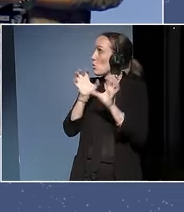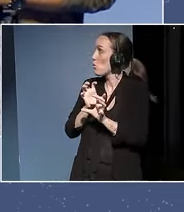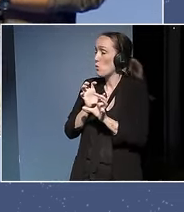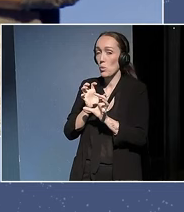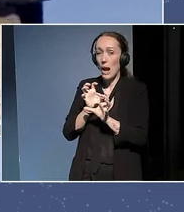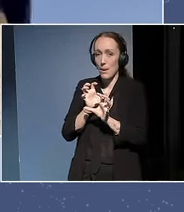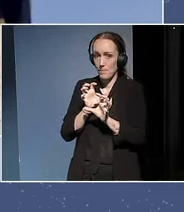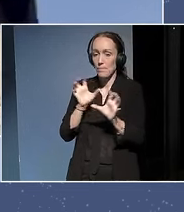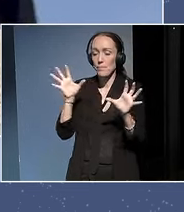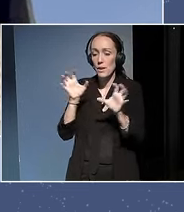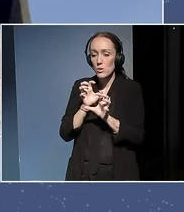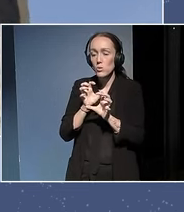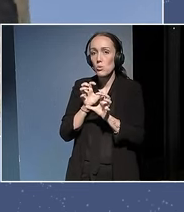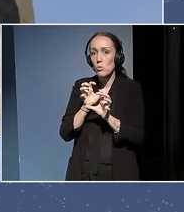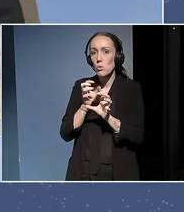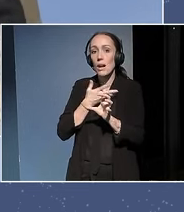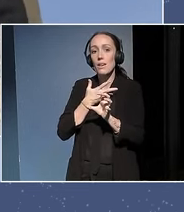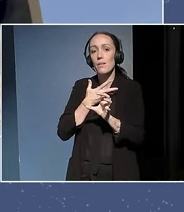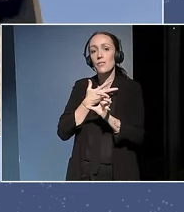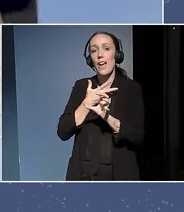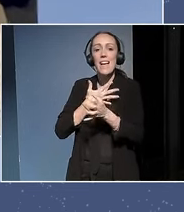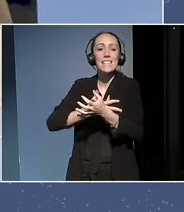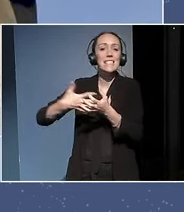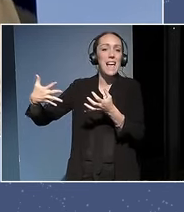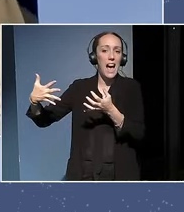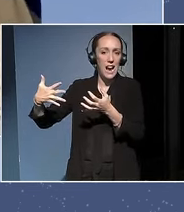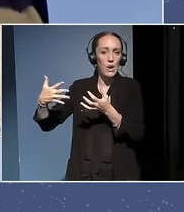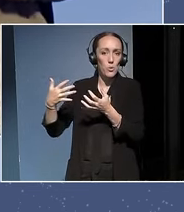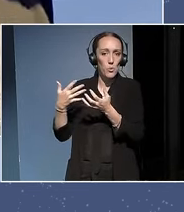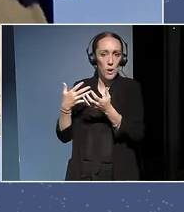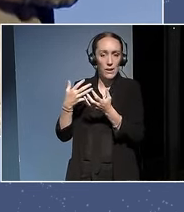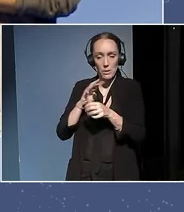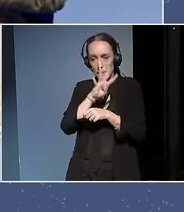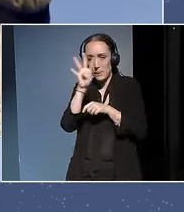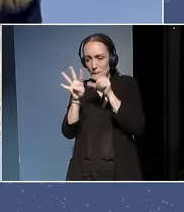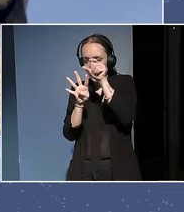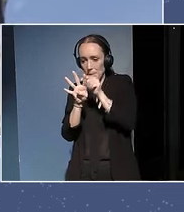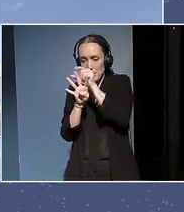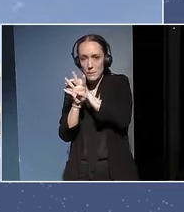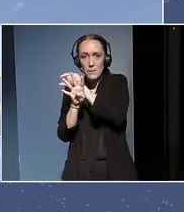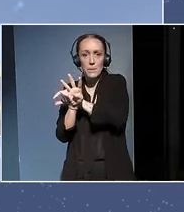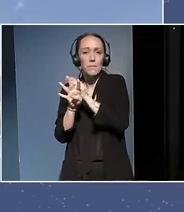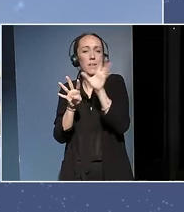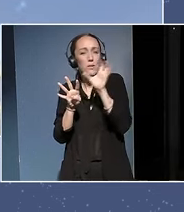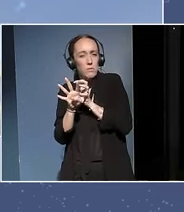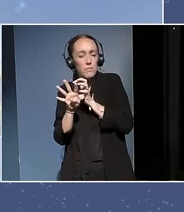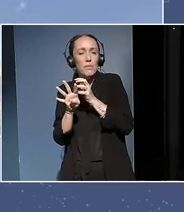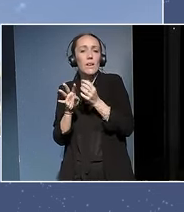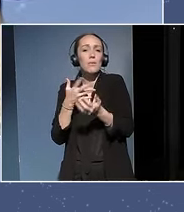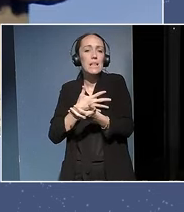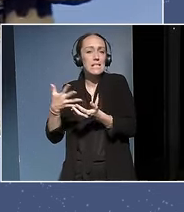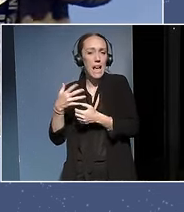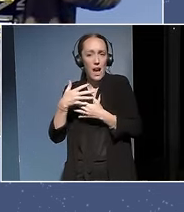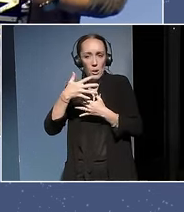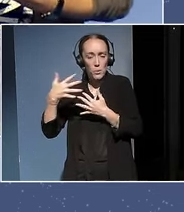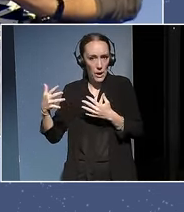parte in cui passava il sangue e quindi era troppo poca troppo piccola e troppo interna per poter essere